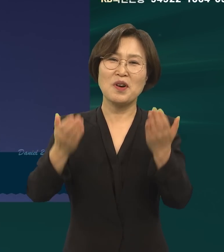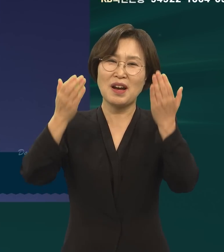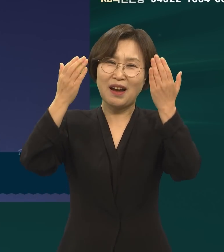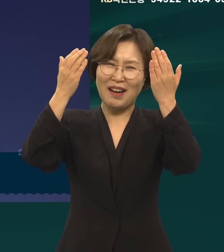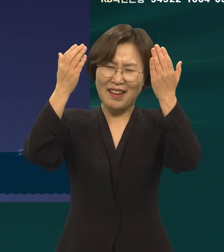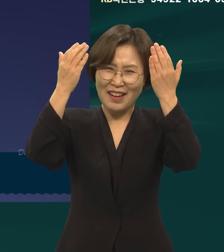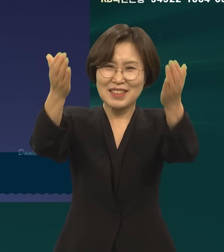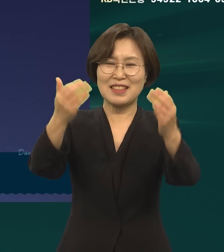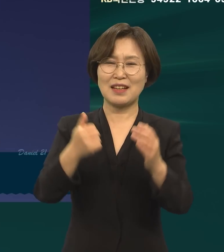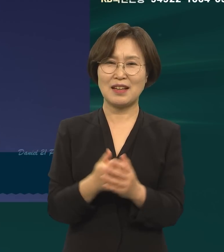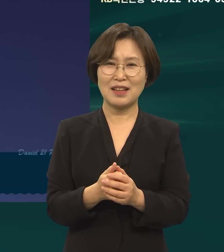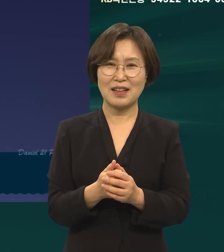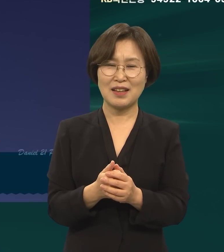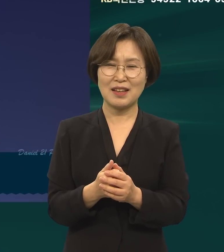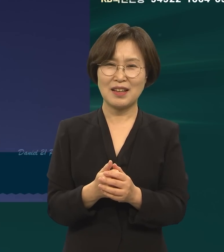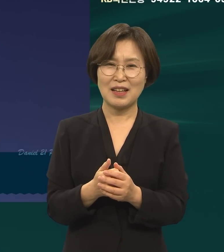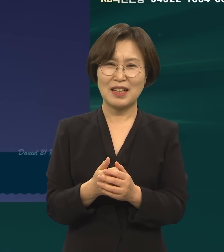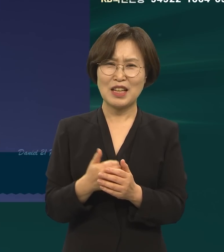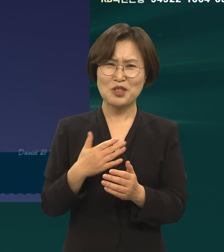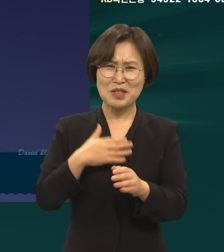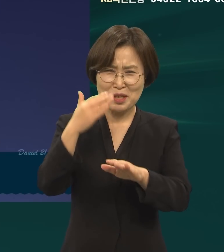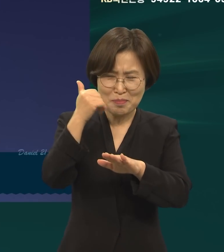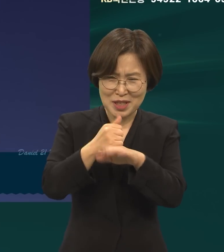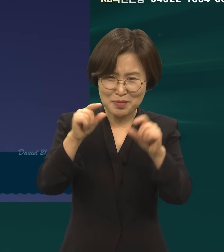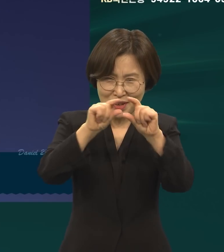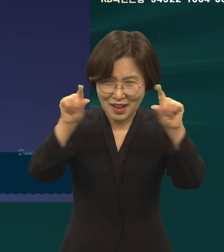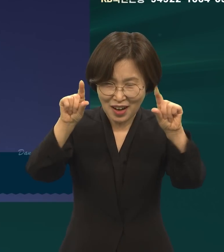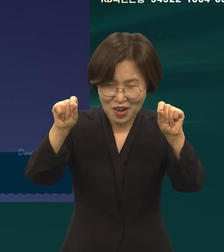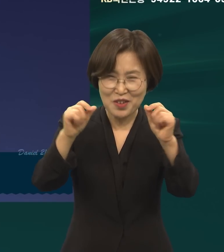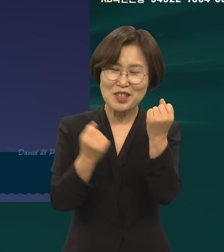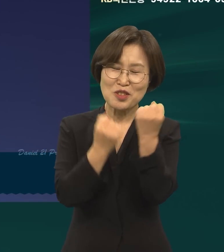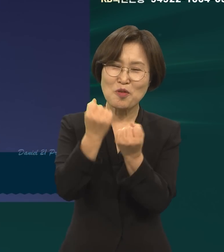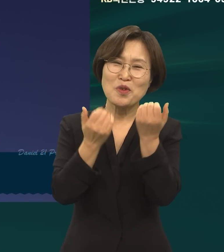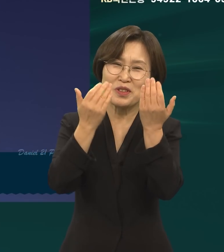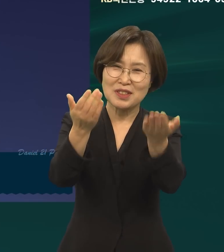저는 오늘 이 구절을 읽어드리기 위해 여기까지 설명하고 온 것입니다.